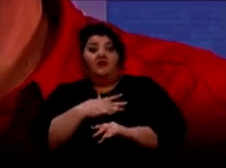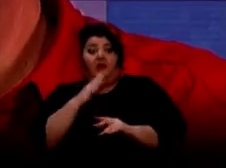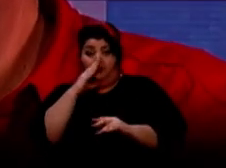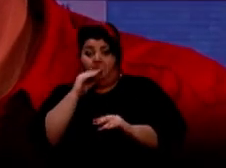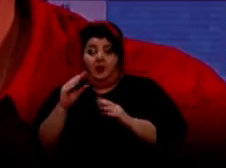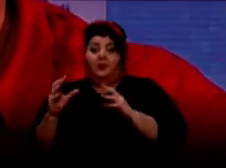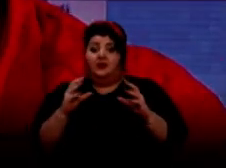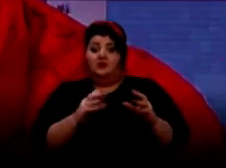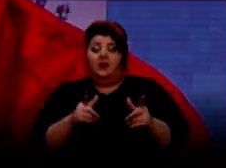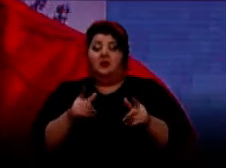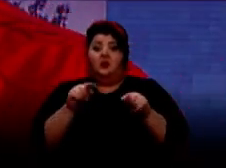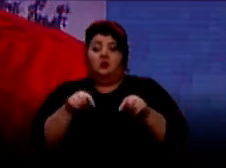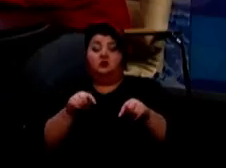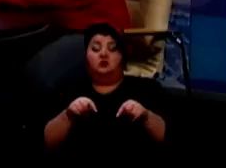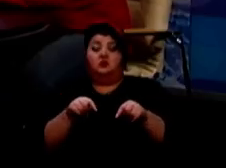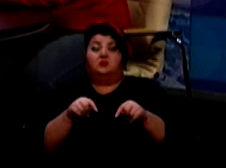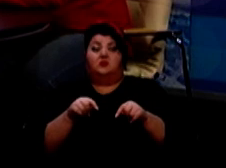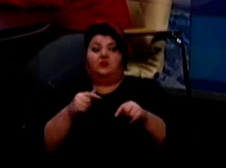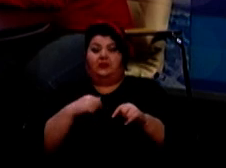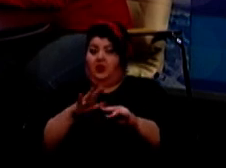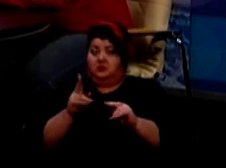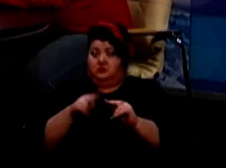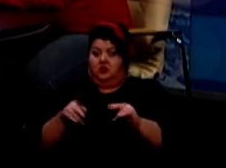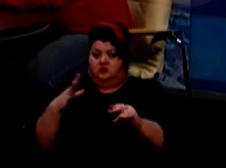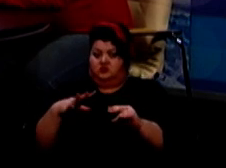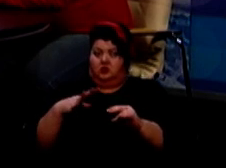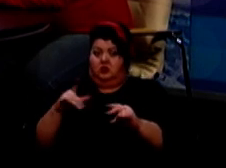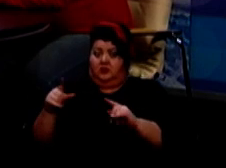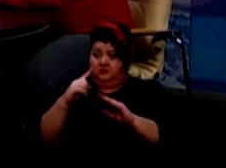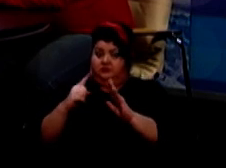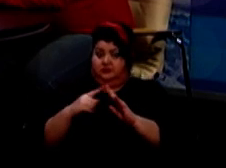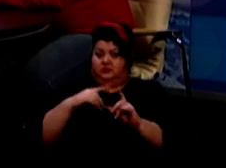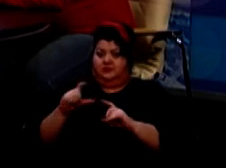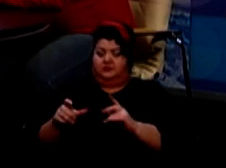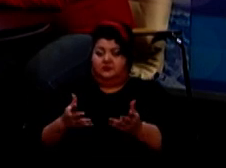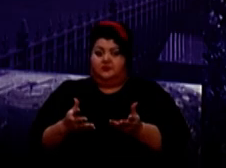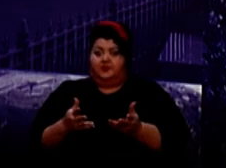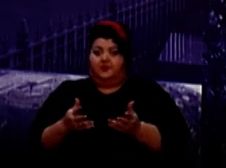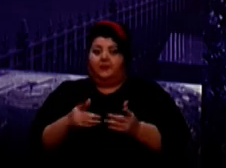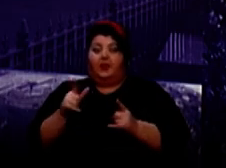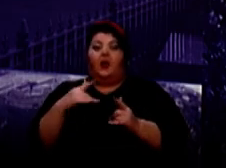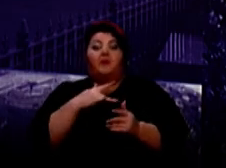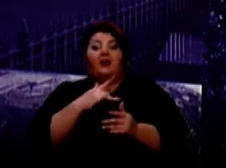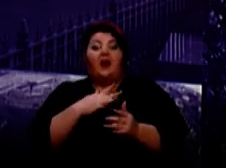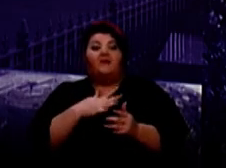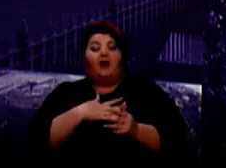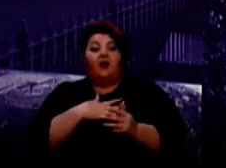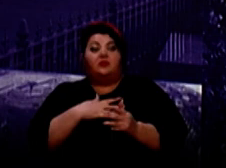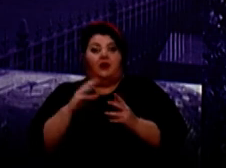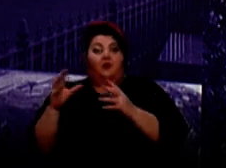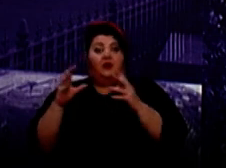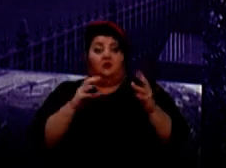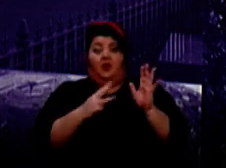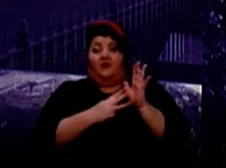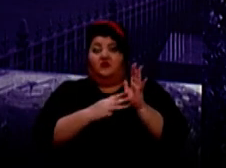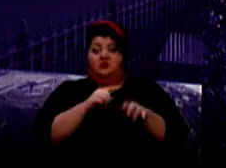тут чекайте, я ж не закінчив, я ж даю вам можливість, не перебуваю вас. Натомість приватний перевізник о 8 годині